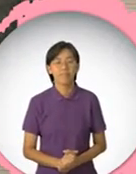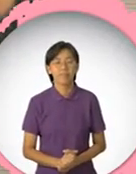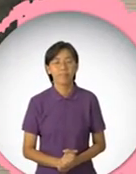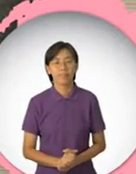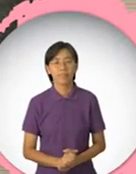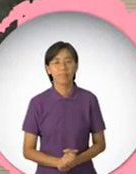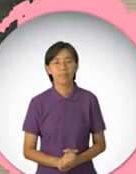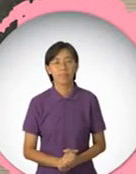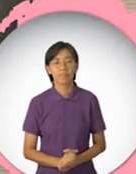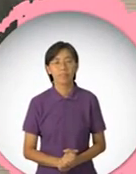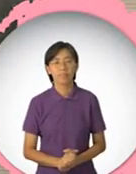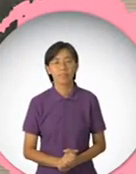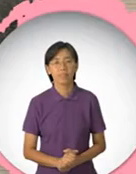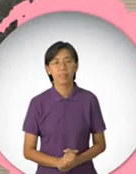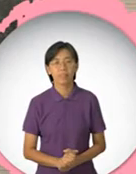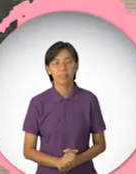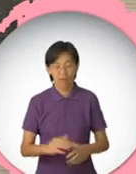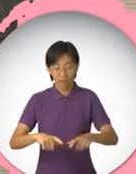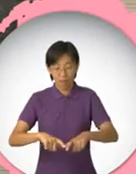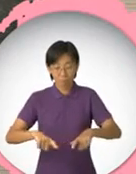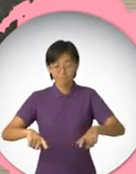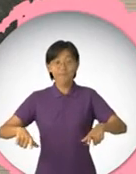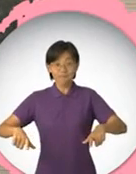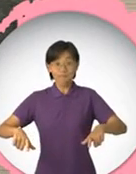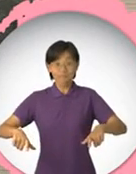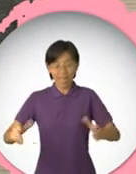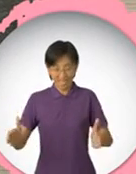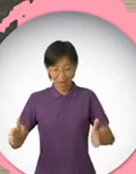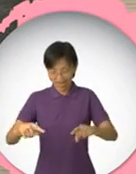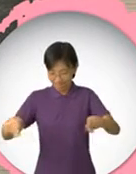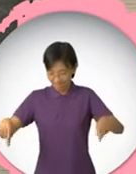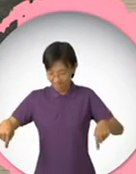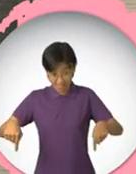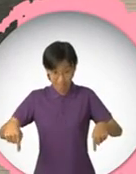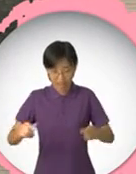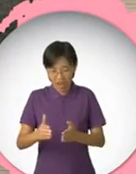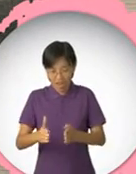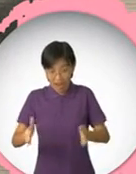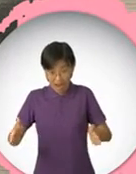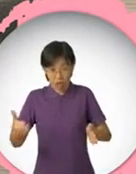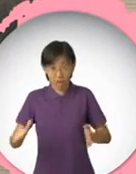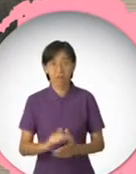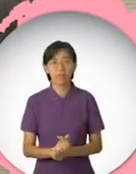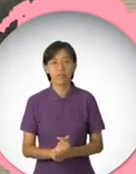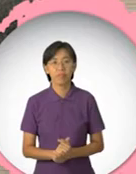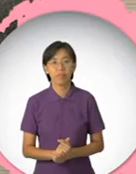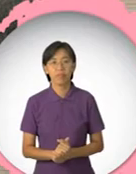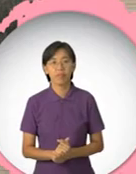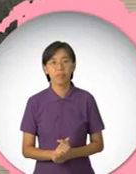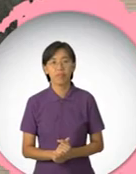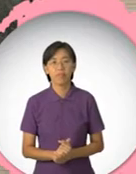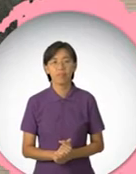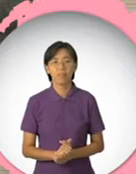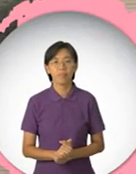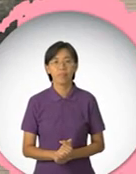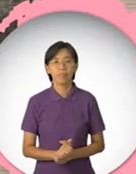านะคะให้ได้ความยาวใกล้เคียงกับที่เราขีดเอาไว้นะคะจากนั้นเรามาจะมารีดด้านกว้างเวลารีดด้านกว้างก็เ